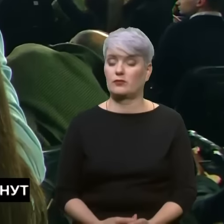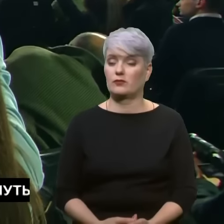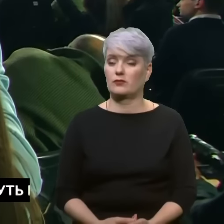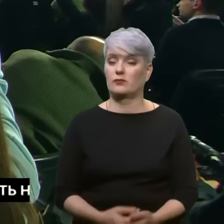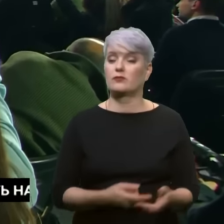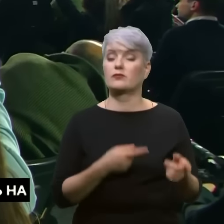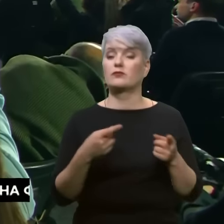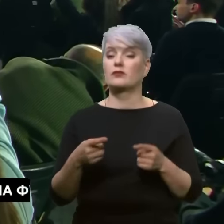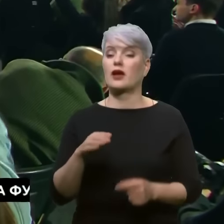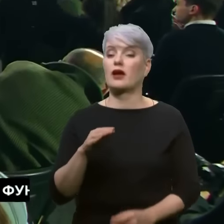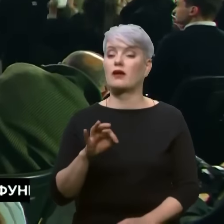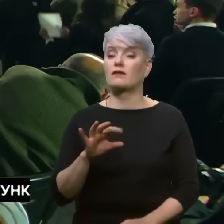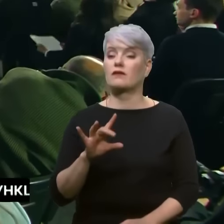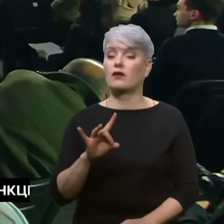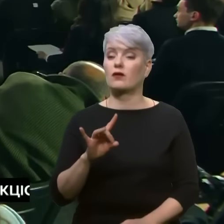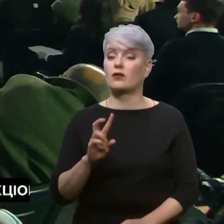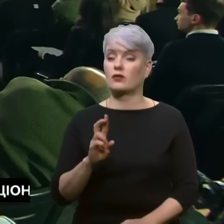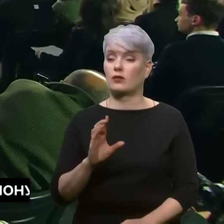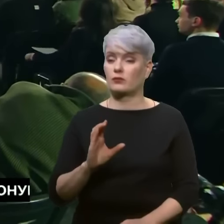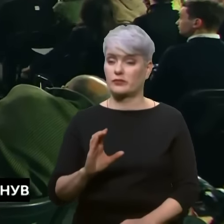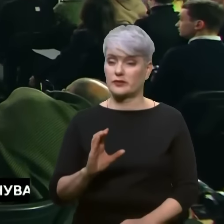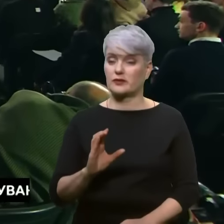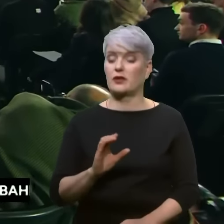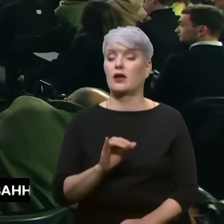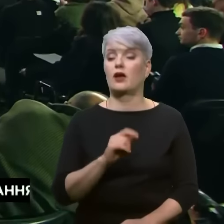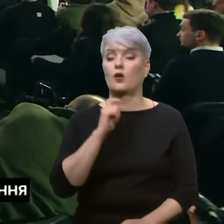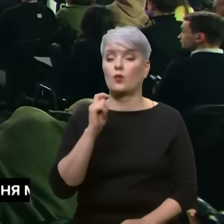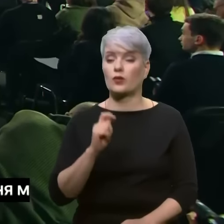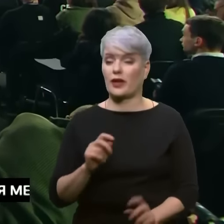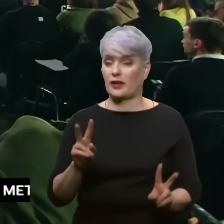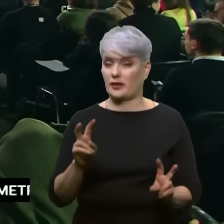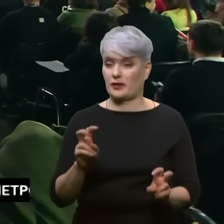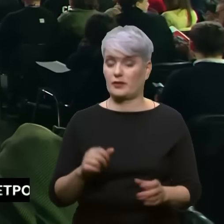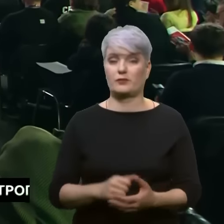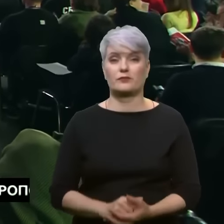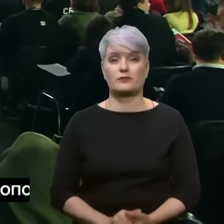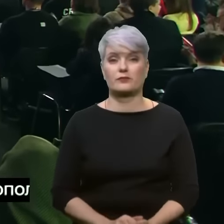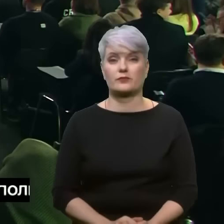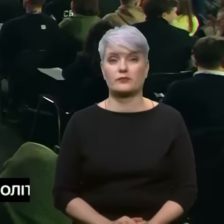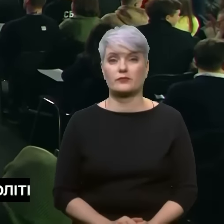Далі, будь ласка, Forbes Україна, ліворуч, біля стіни.